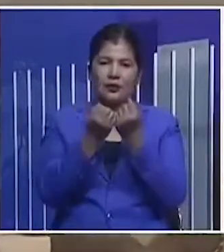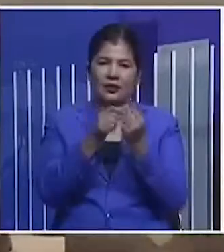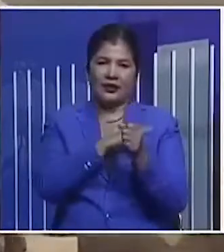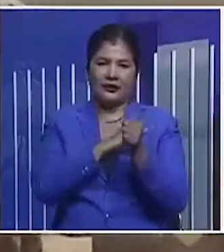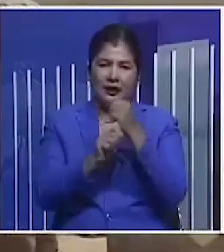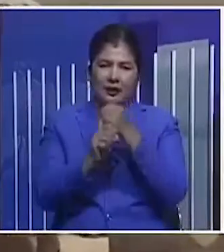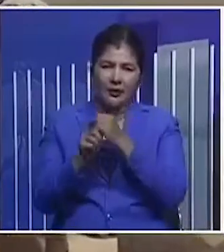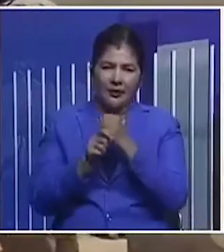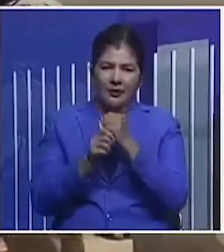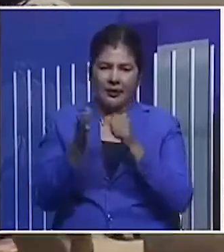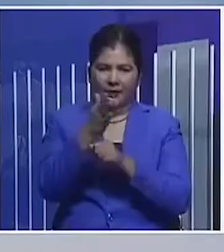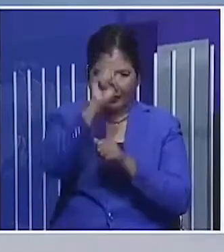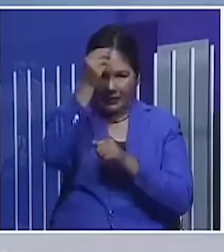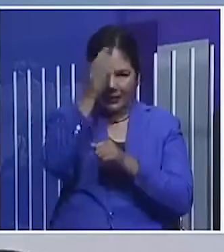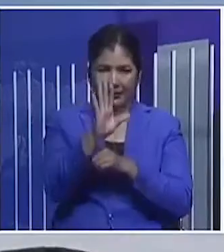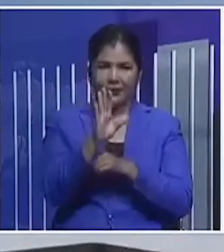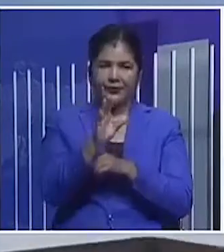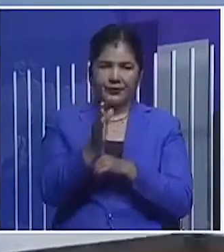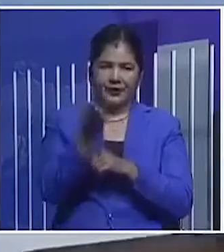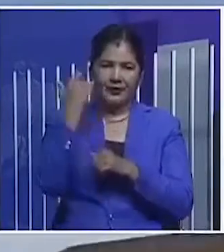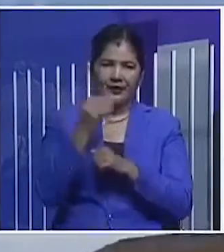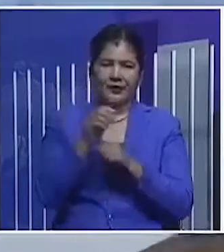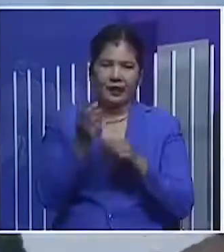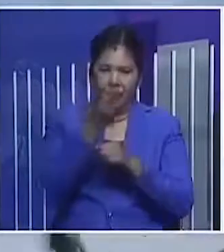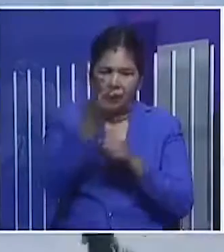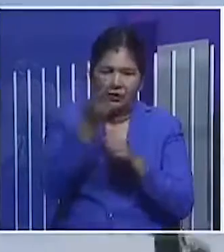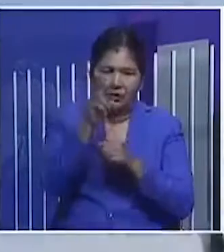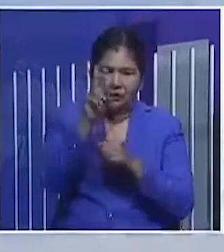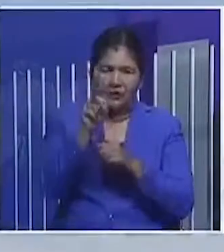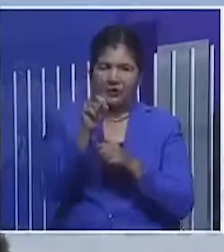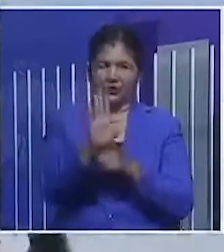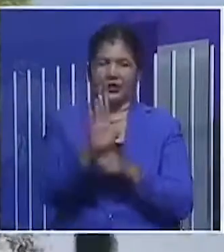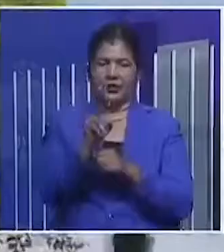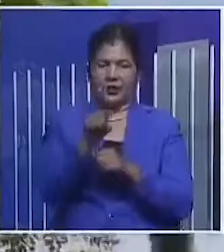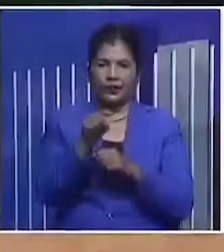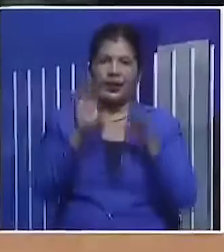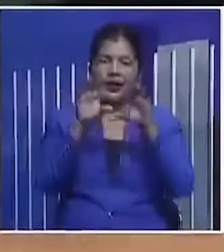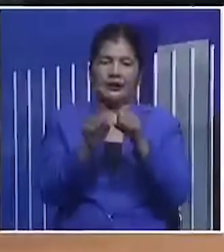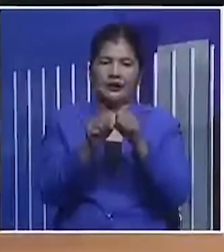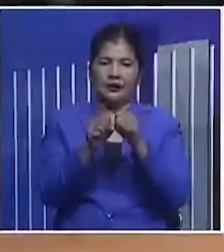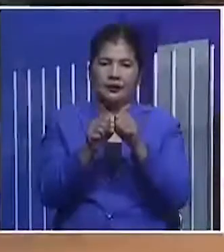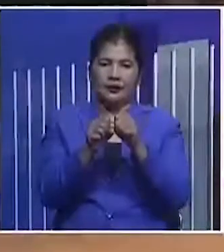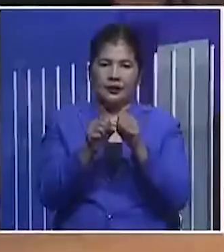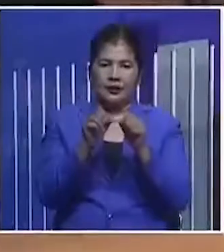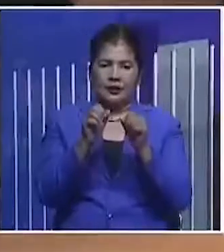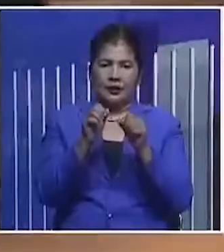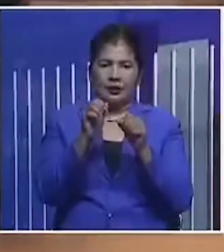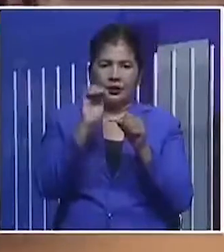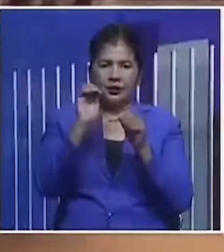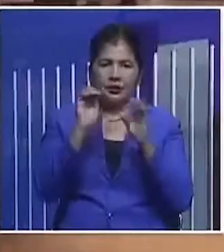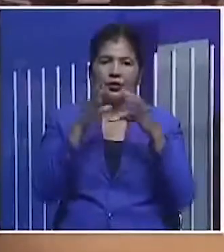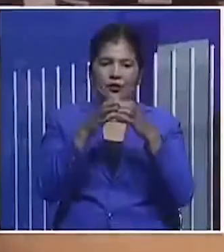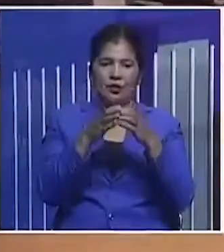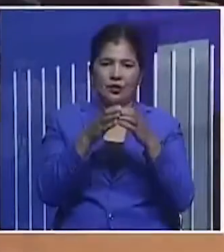मामिला मन्त्रालयले जनाएको छ। भागेकाहरूको खोजी भइरहेको छ। यो आक्रमण कट्टरपन्थी समूह बोको